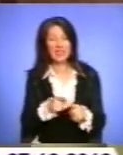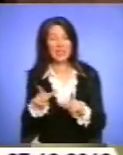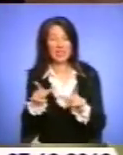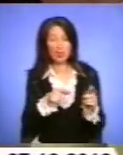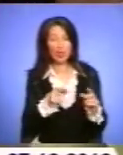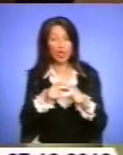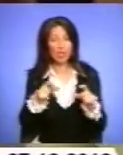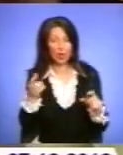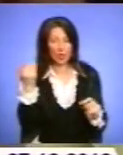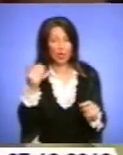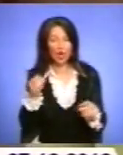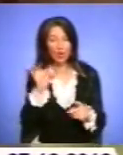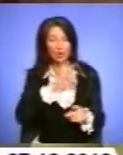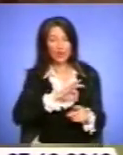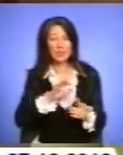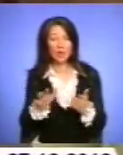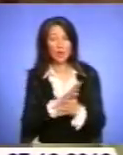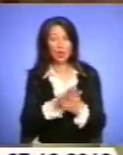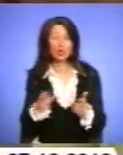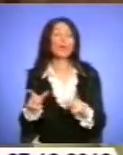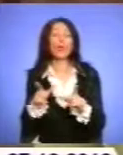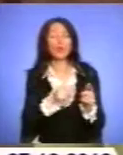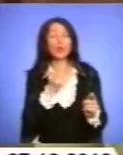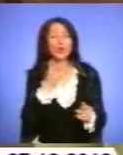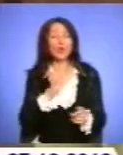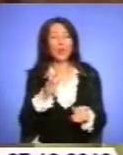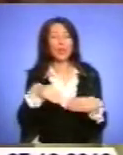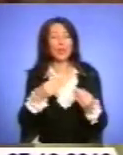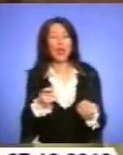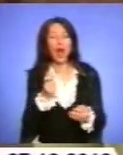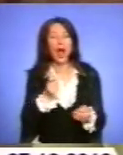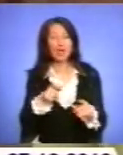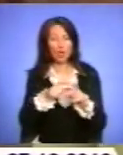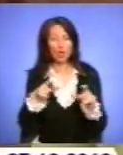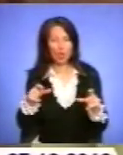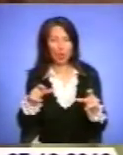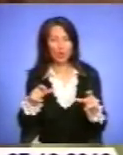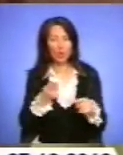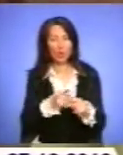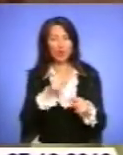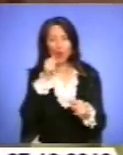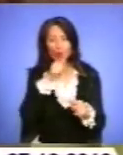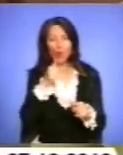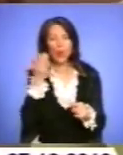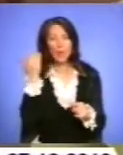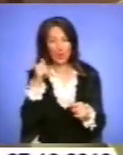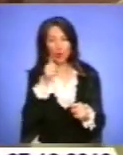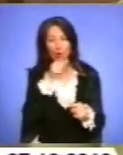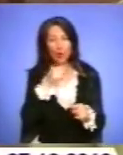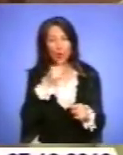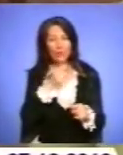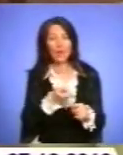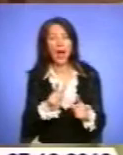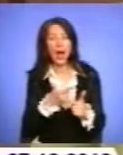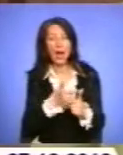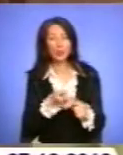користувалися безкоштовним проїздом, коли було надано в касу талон цього року і минулого року, або